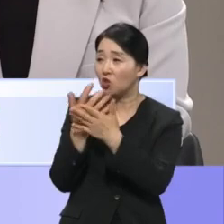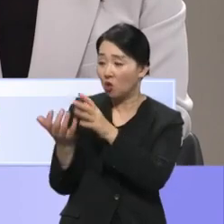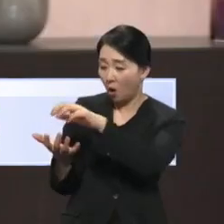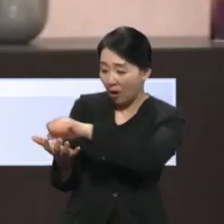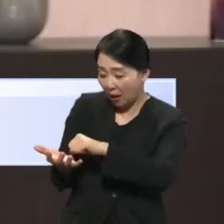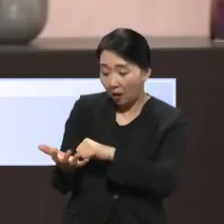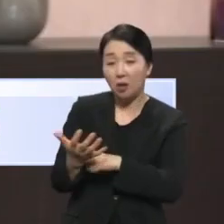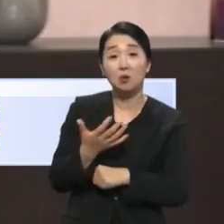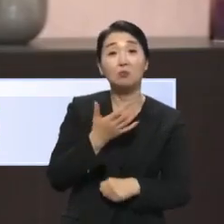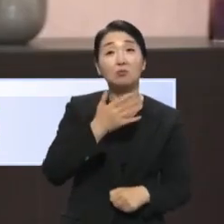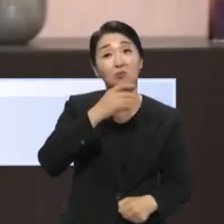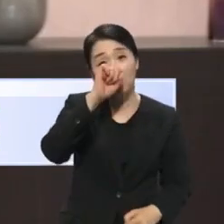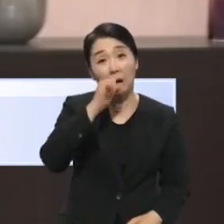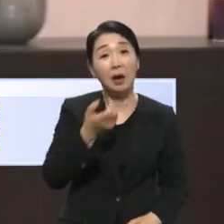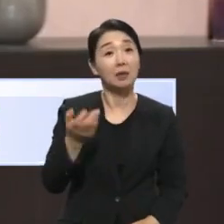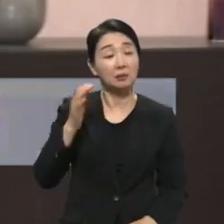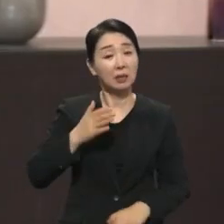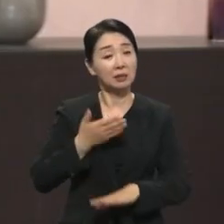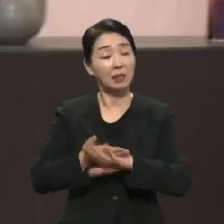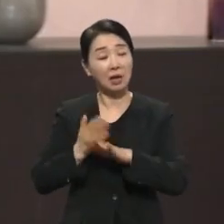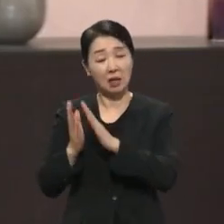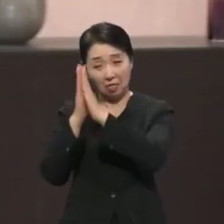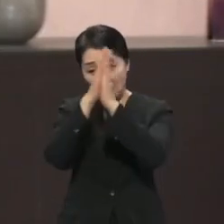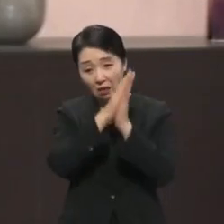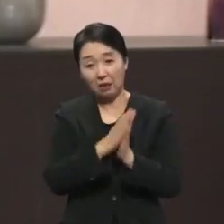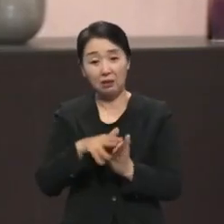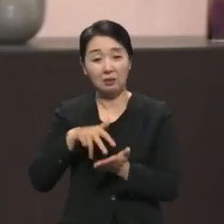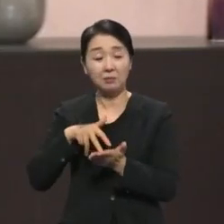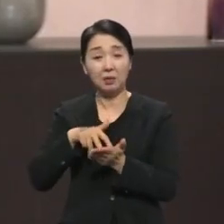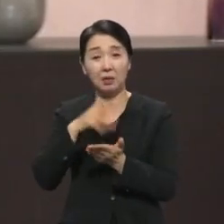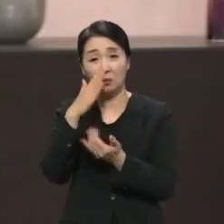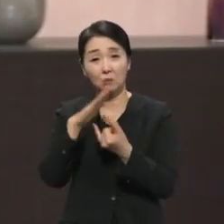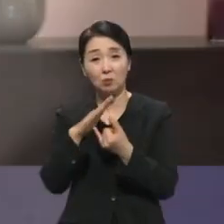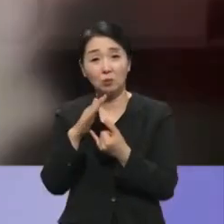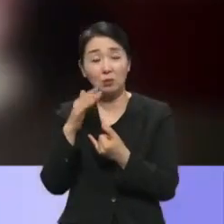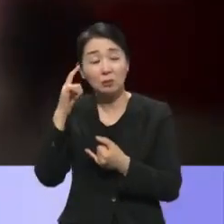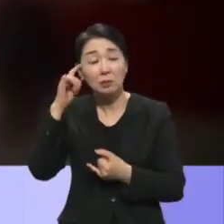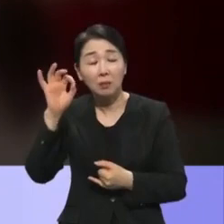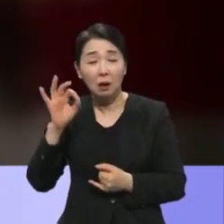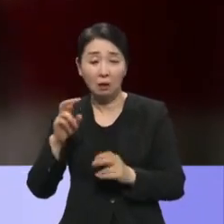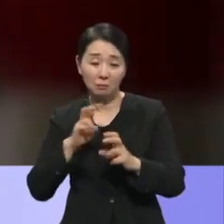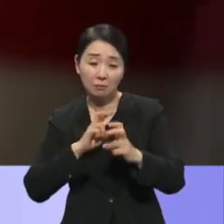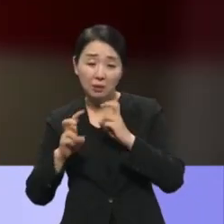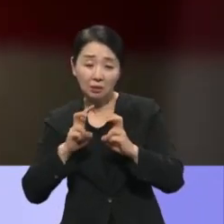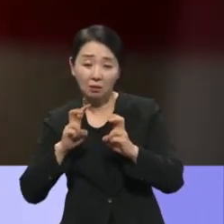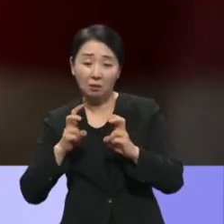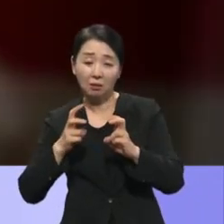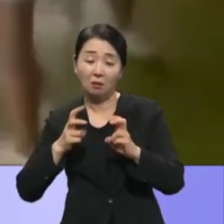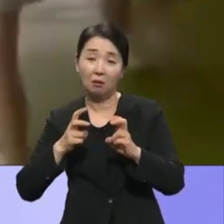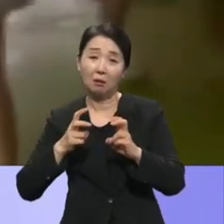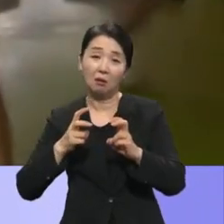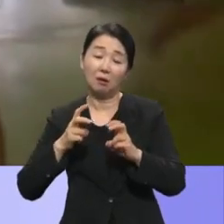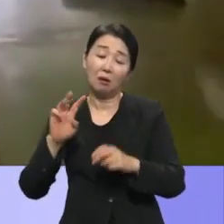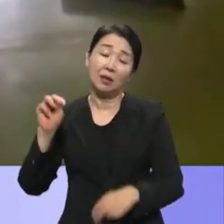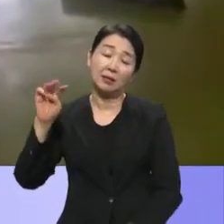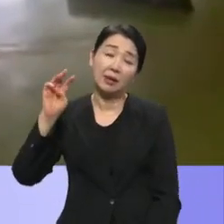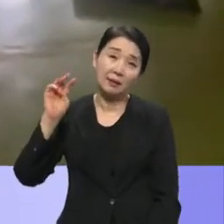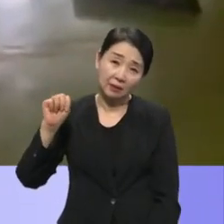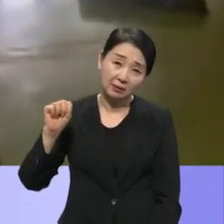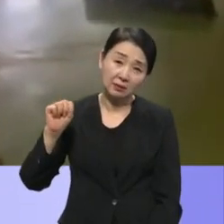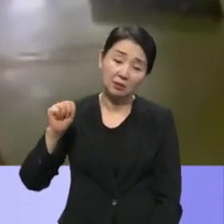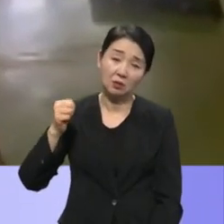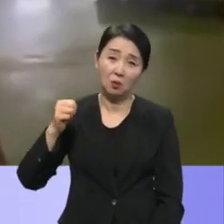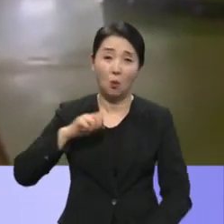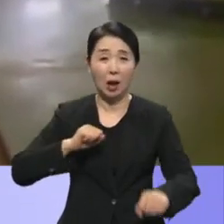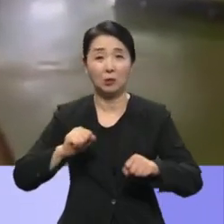증거확보에도움이될수있습니다.하지만 십대들이미디어와소셜미디어에매우적극적이라는점을고려할때 , 그들이그러한